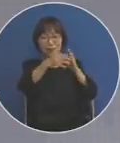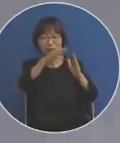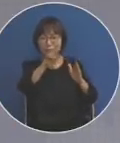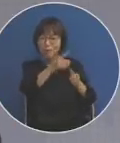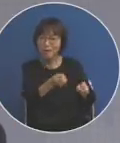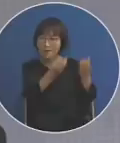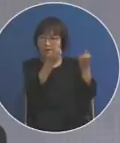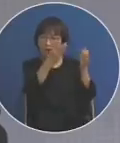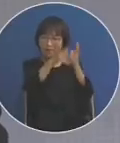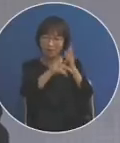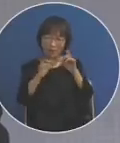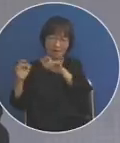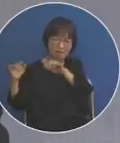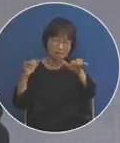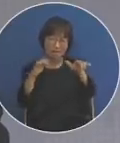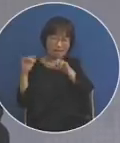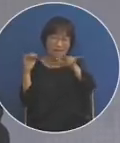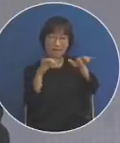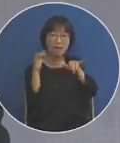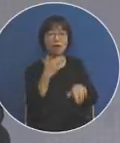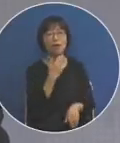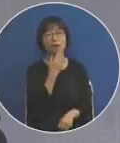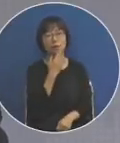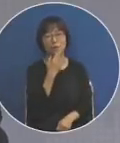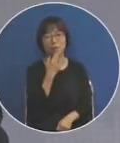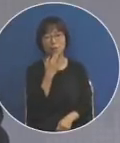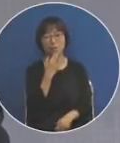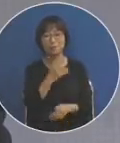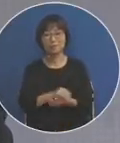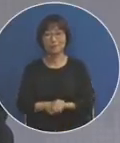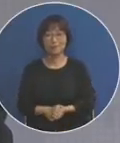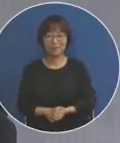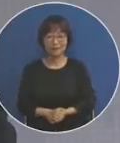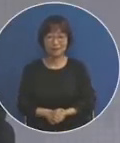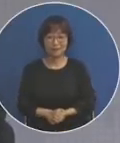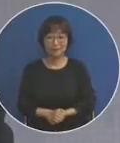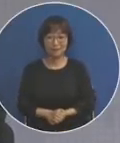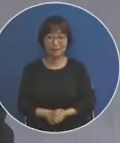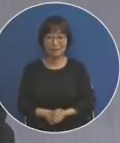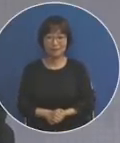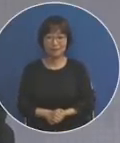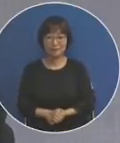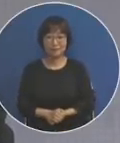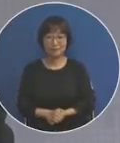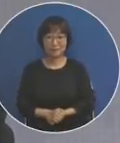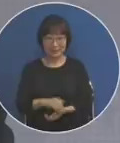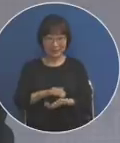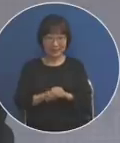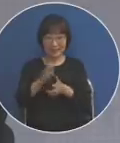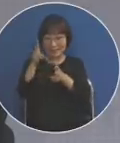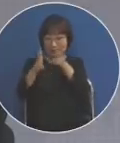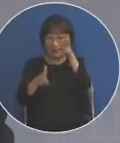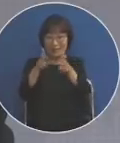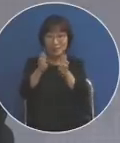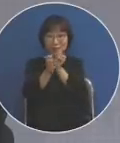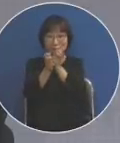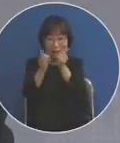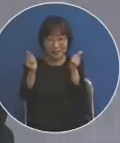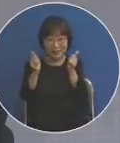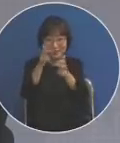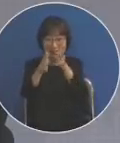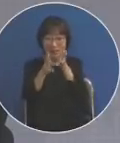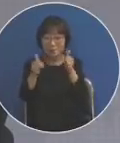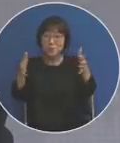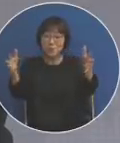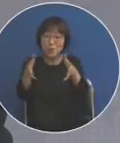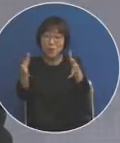emphasize or advertise the World Remnant Conference. 산업인데 100명 참석하는 교회 없어요. And then even the World